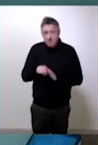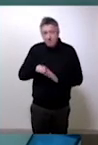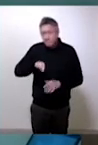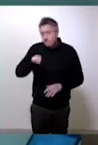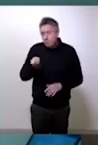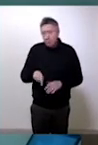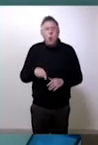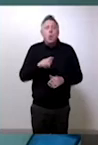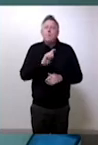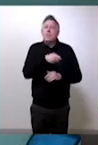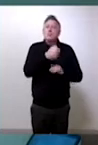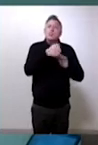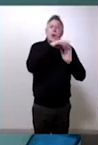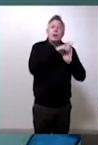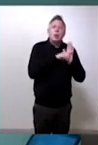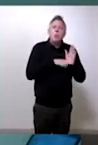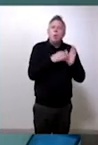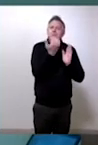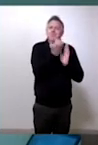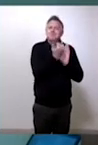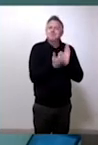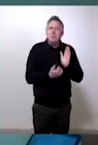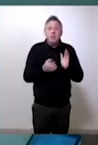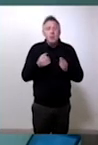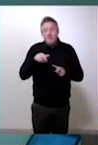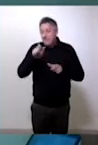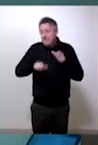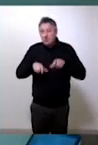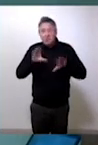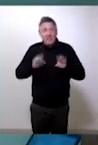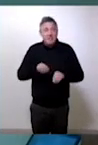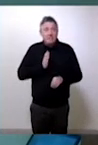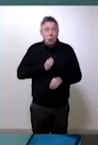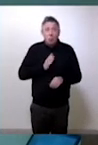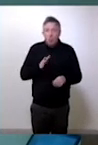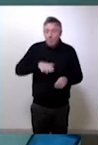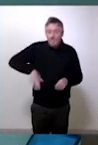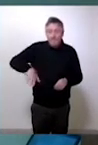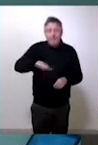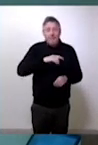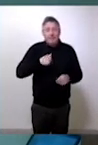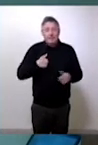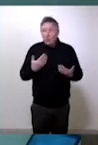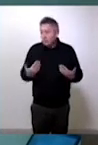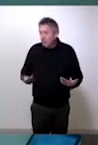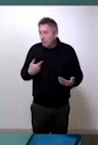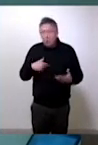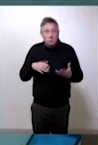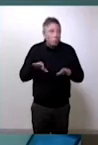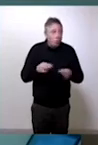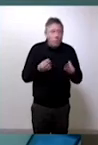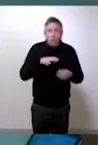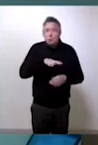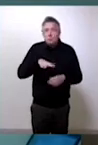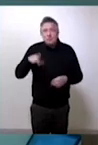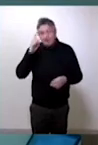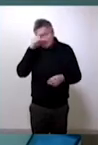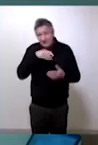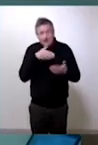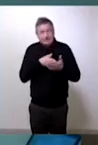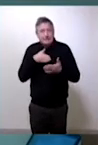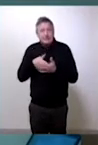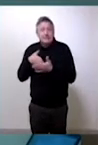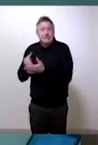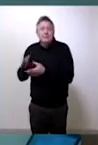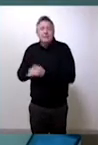question réglementaire, c'est un impératif parce qu'aujourd'hui, il y a beaucoup de Bordelaises et Bordelais qui ont du mal à se loger. On estime aujourd'hui qu'il y a une